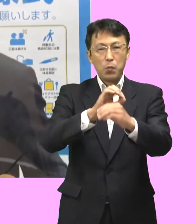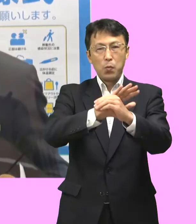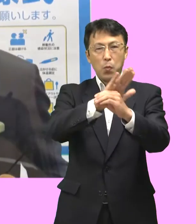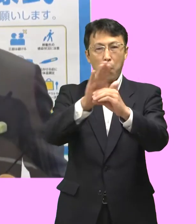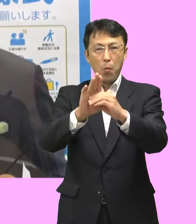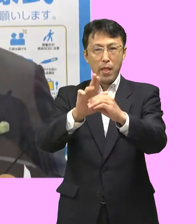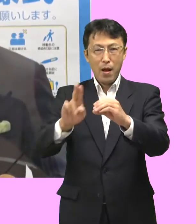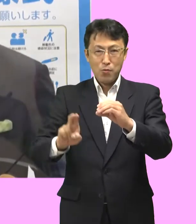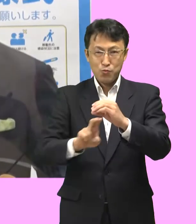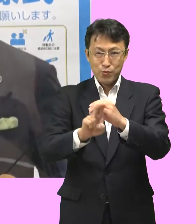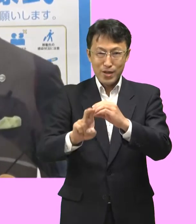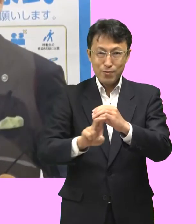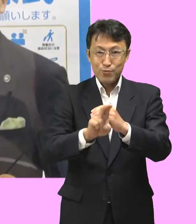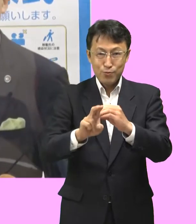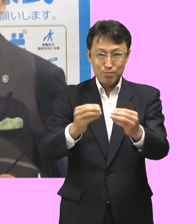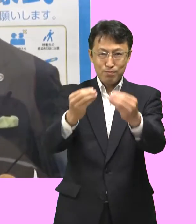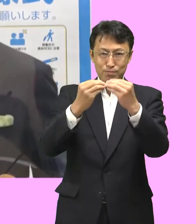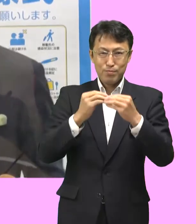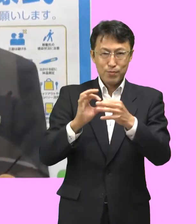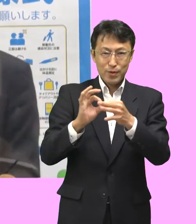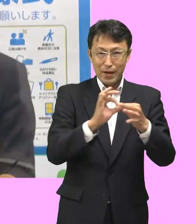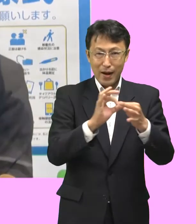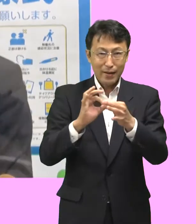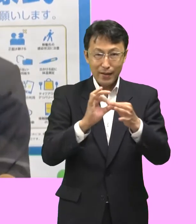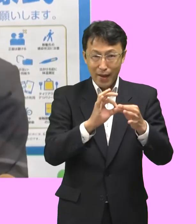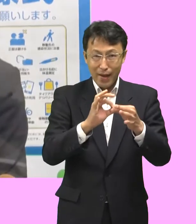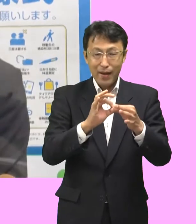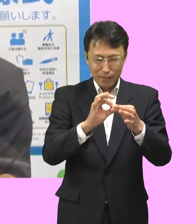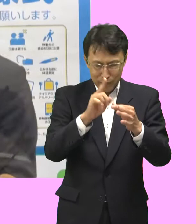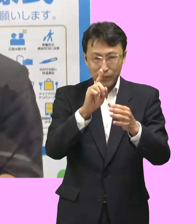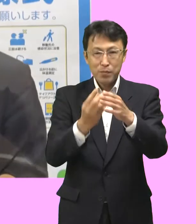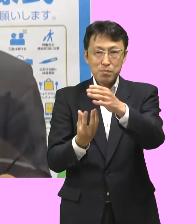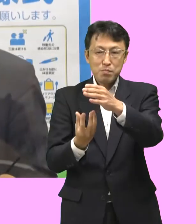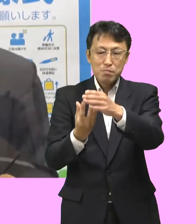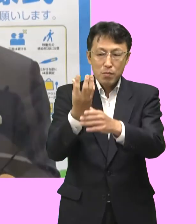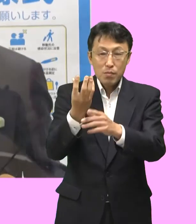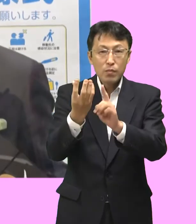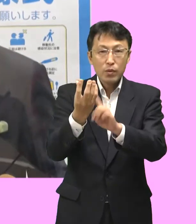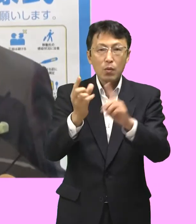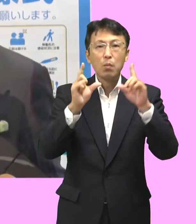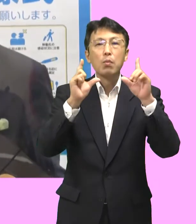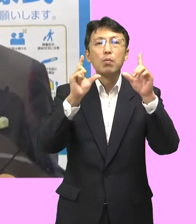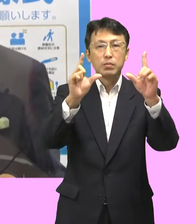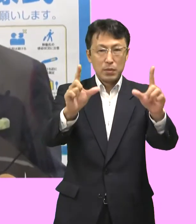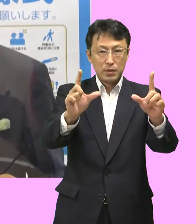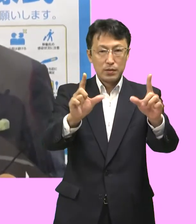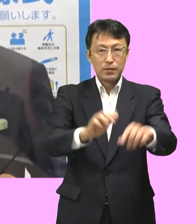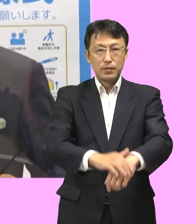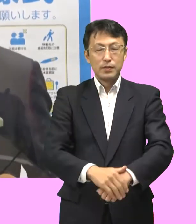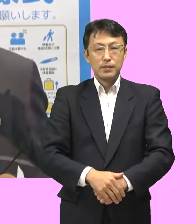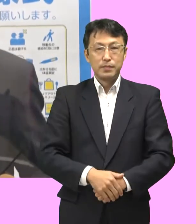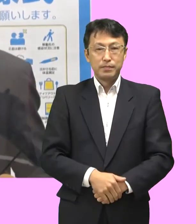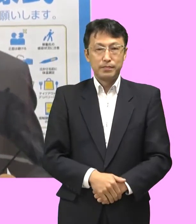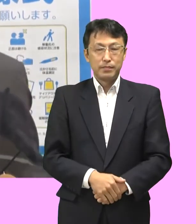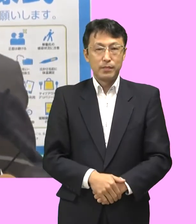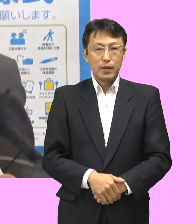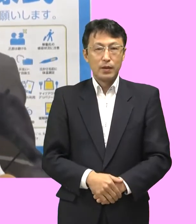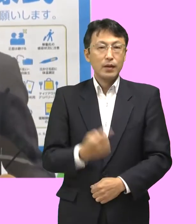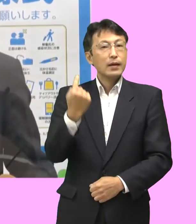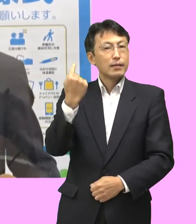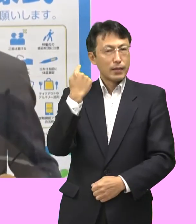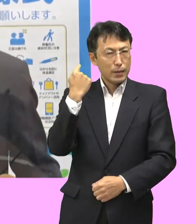スの感染症患者の発生に関して皆様にご報告をさせていただきたいと思います。昨